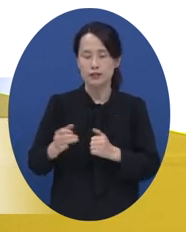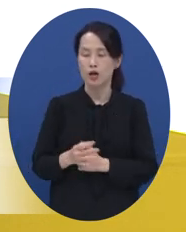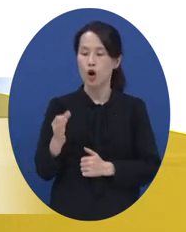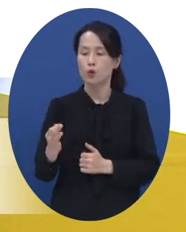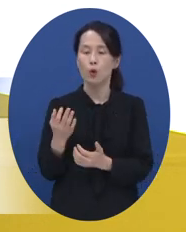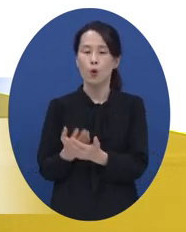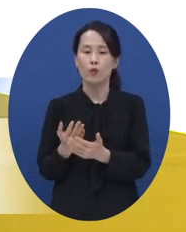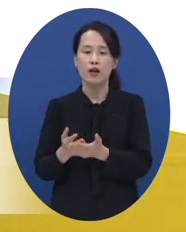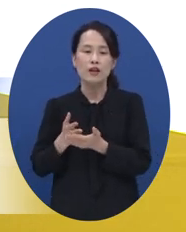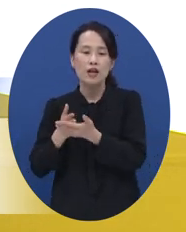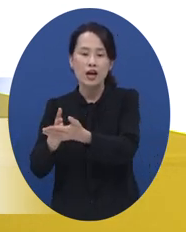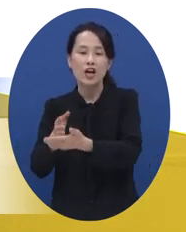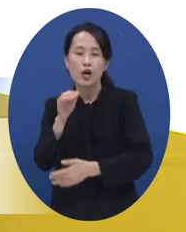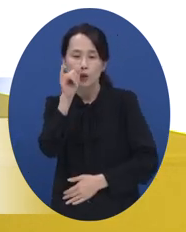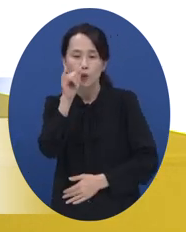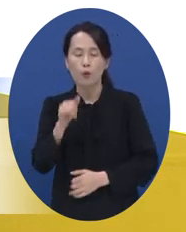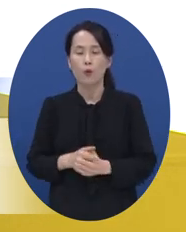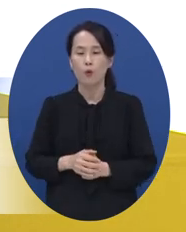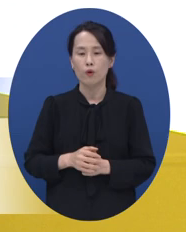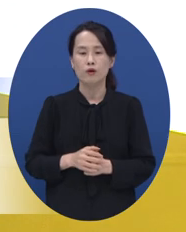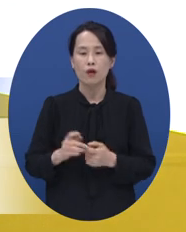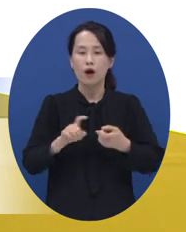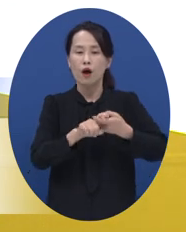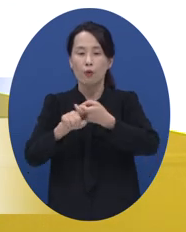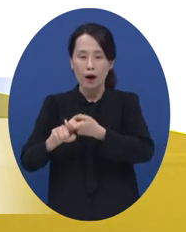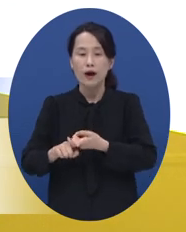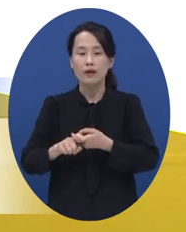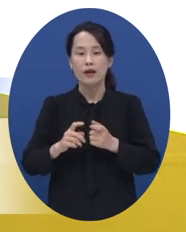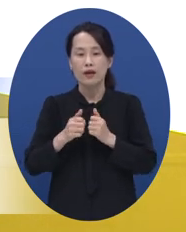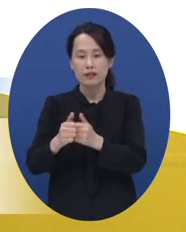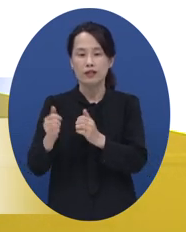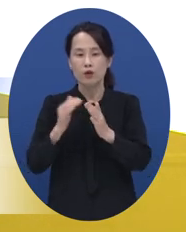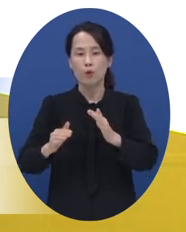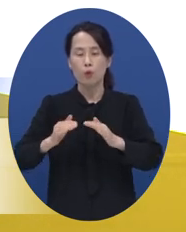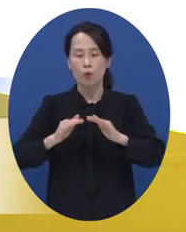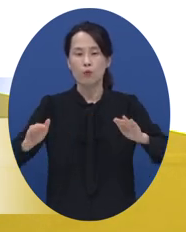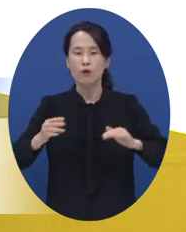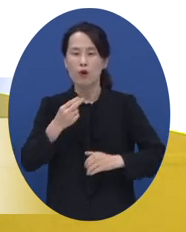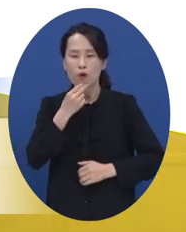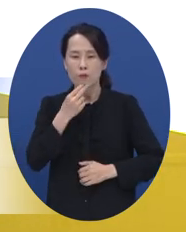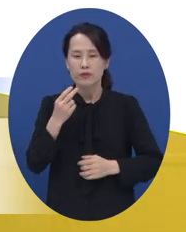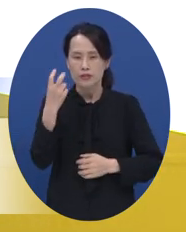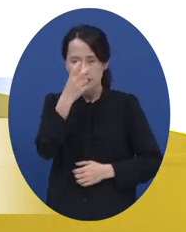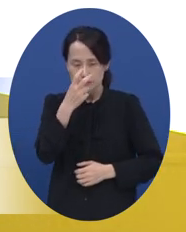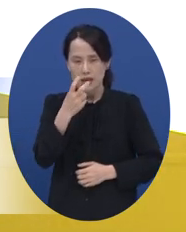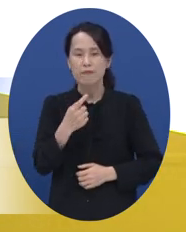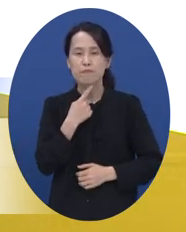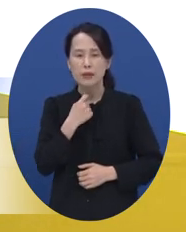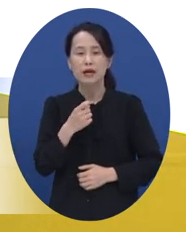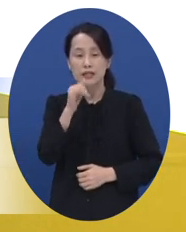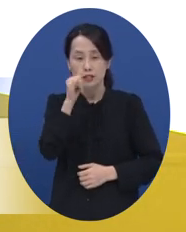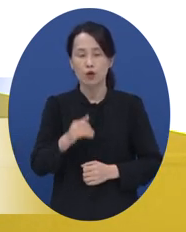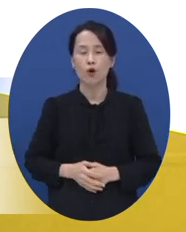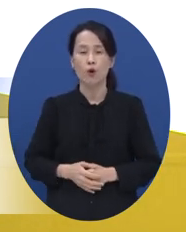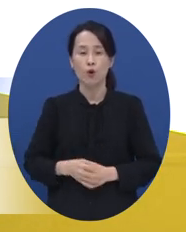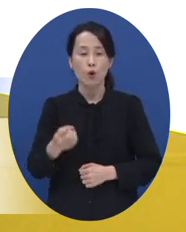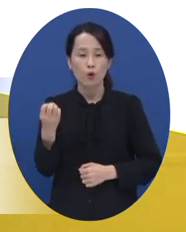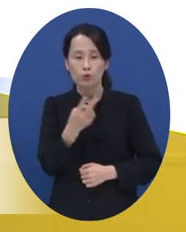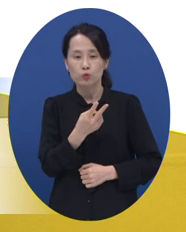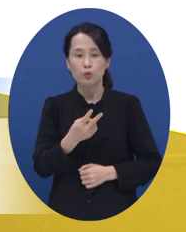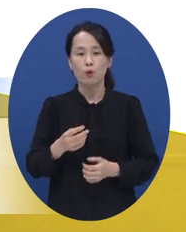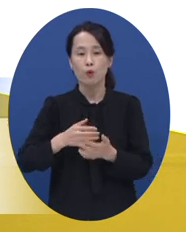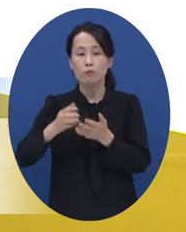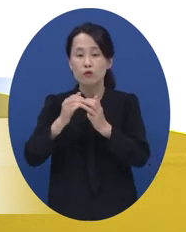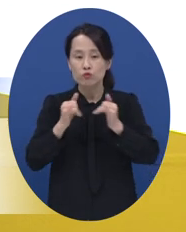작가에게 암묵적으로 대가를 요구하는 사례가 있는가 한편 학연, 지연에 따라서 불공정한 심의를 한 사례도 다수 있습니다.